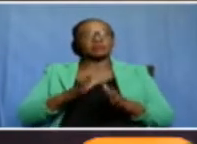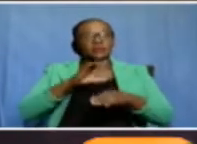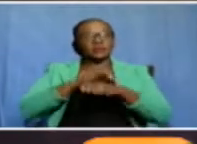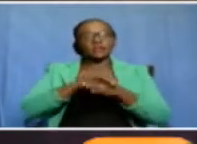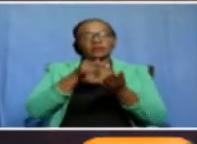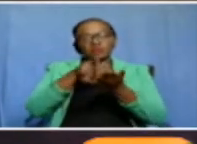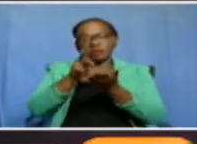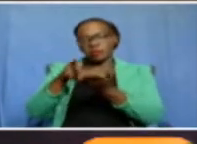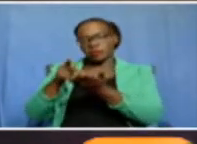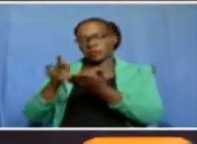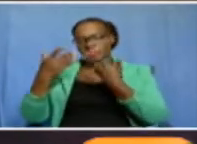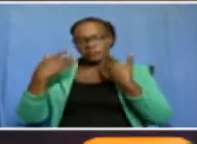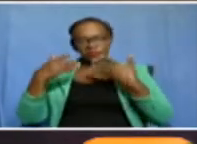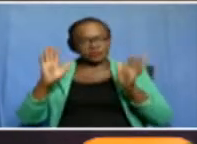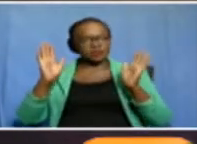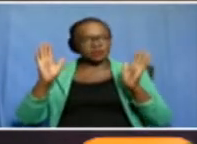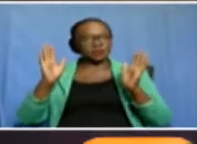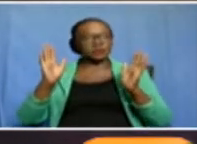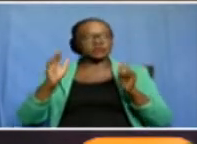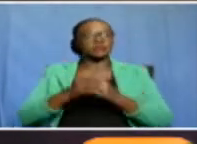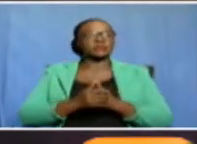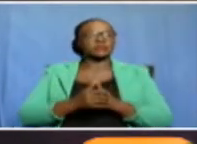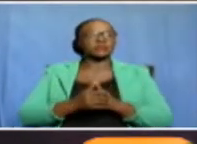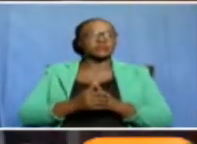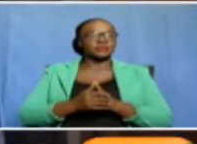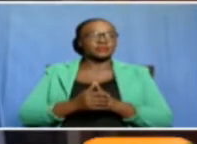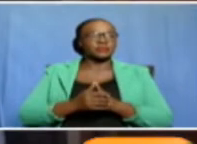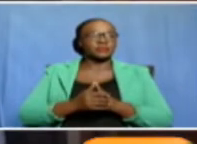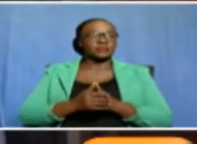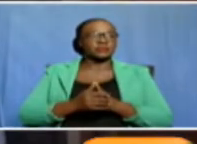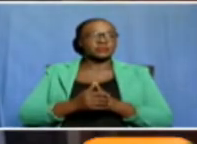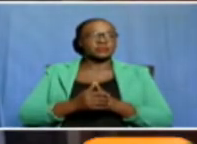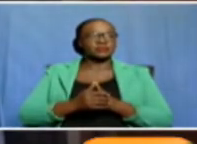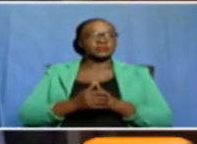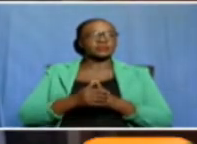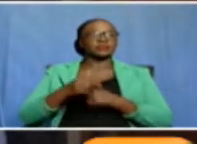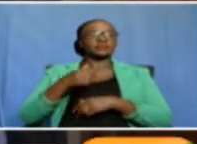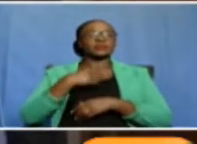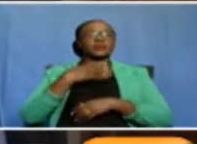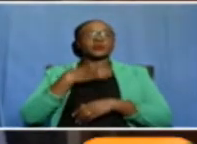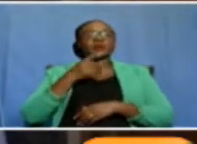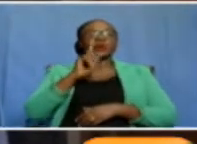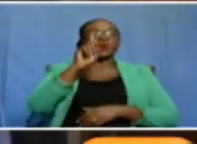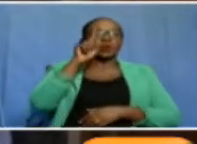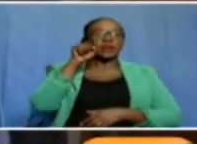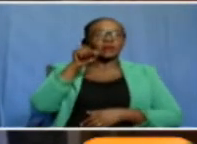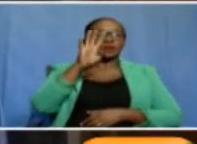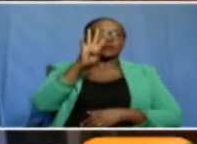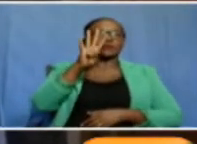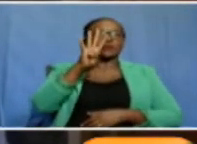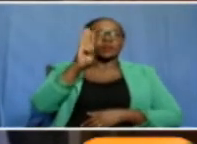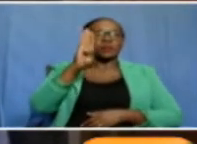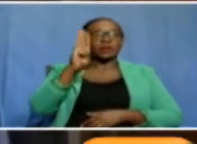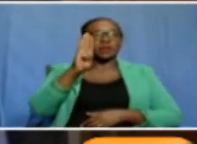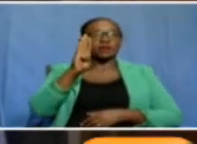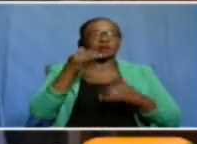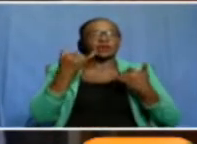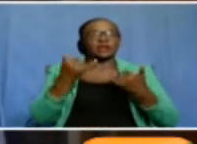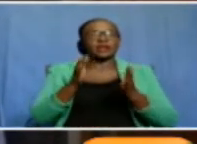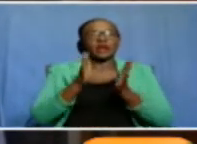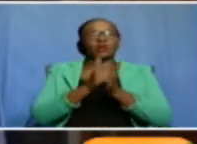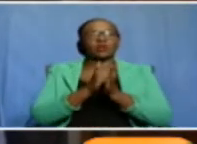mazao yao last year wamelipa. The entire 1.4 billion is now with our Assistant Minister of